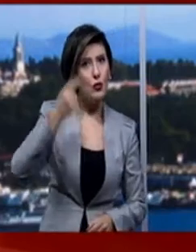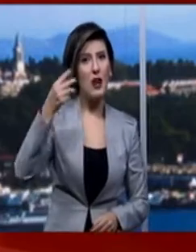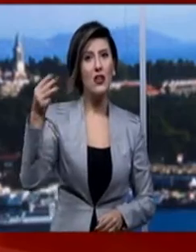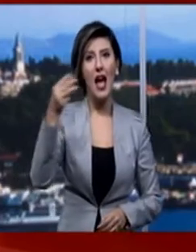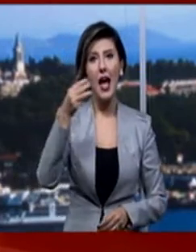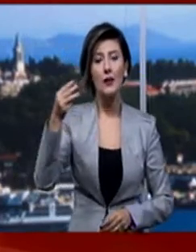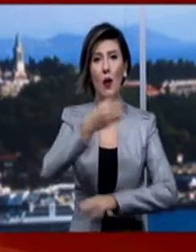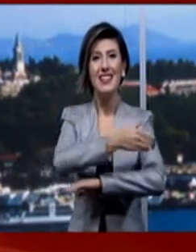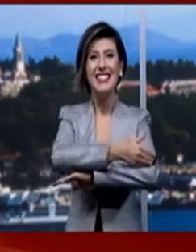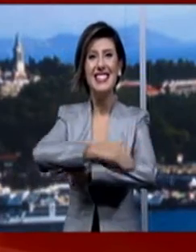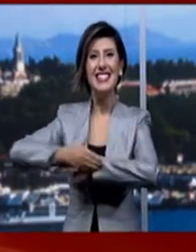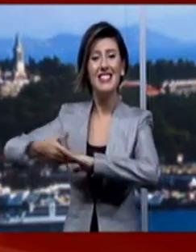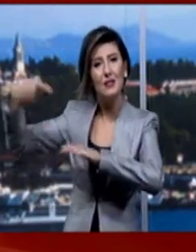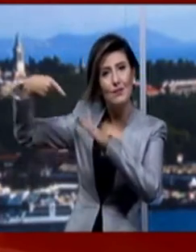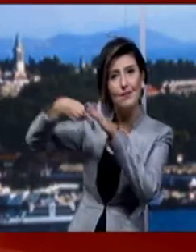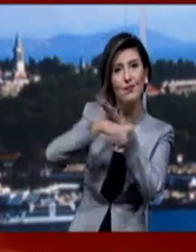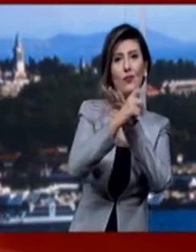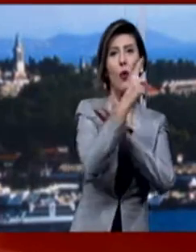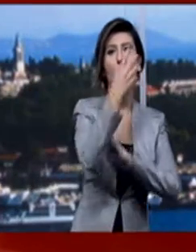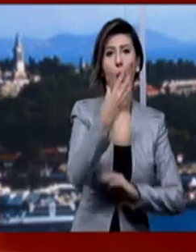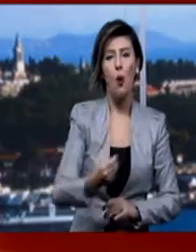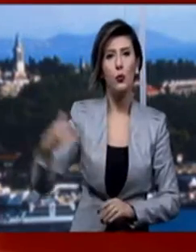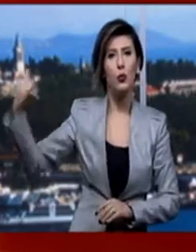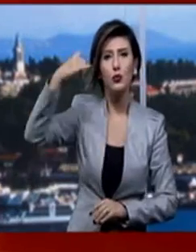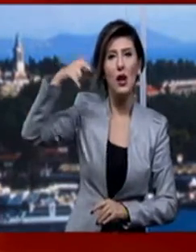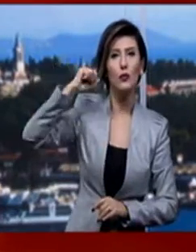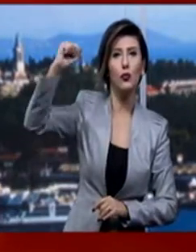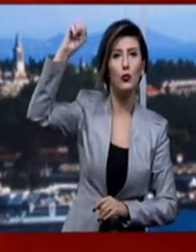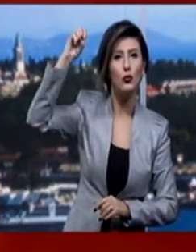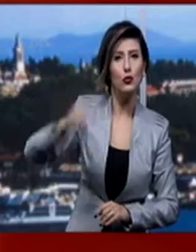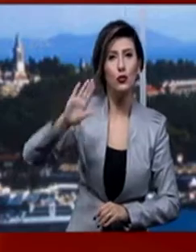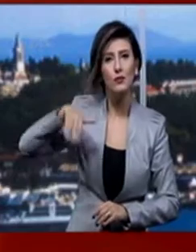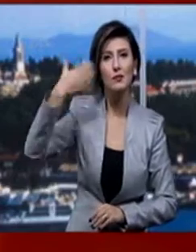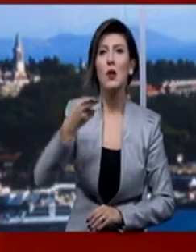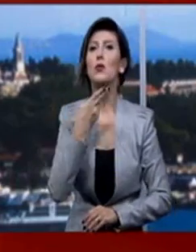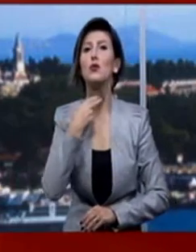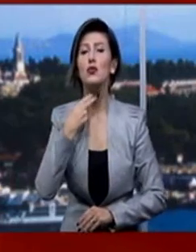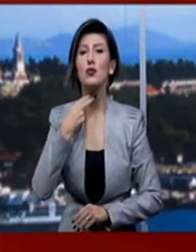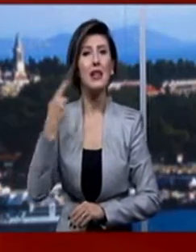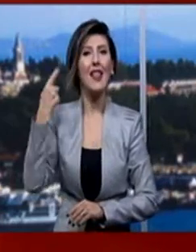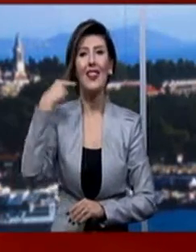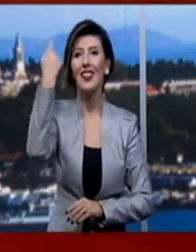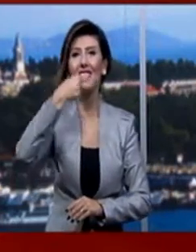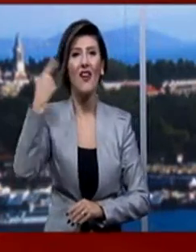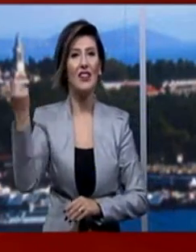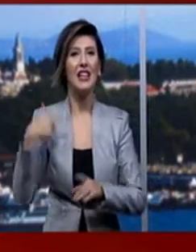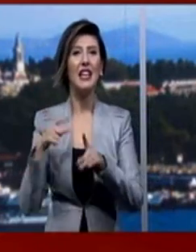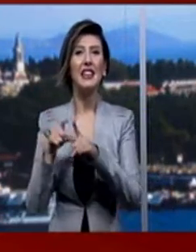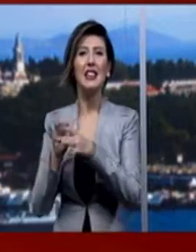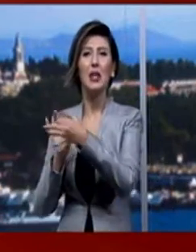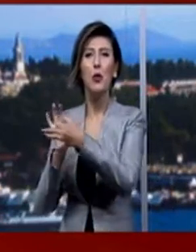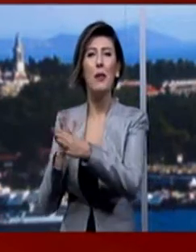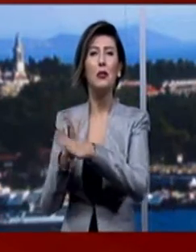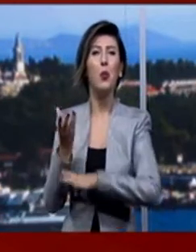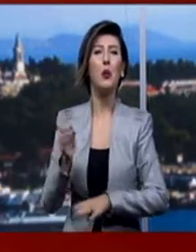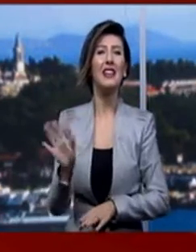Cumhurbaşkanı Recep Tayyip Erdoğan, sınır ihlalinde bulunan uçağın düşürülmesinin ardından Rusya'nın sergilediği tavrı diplomatik